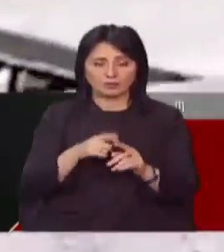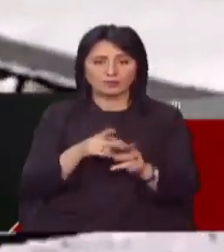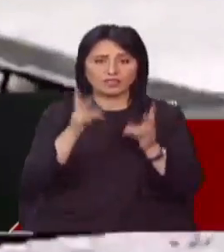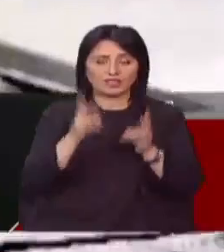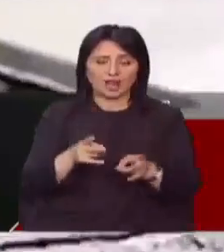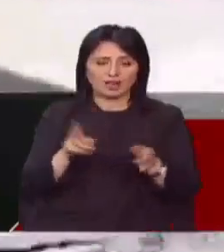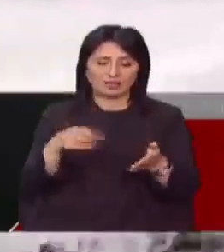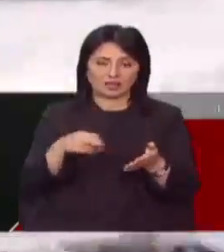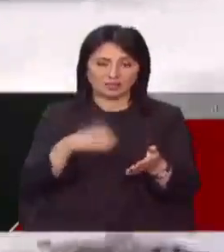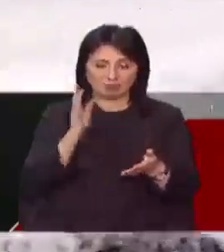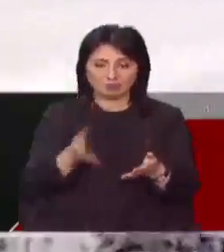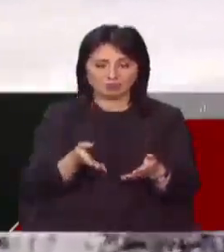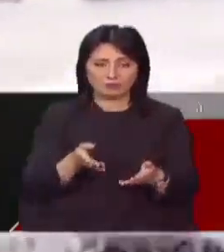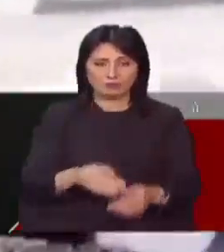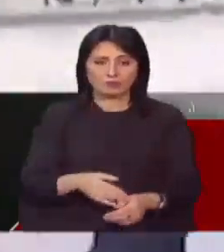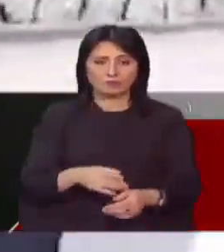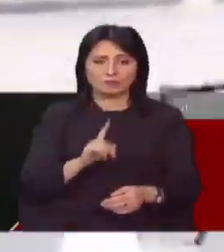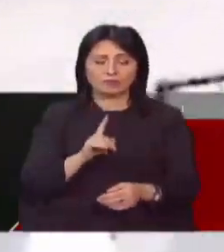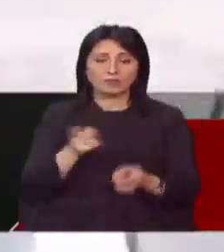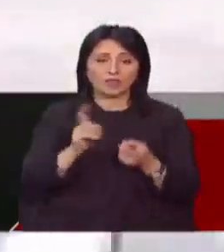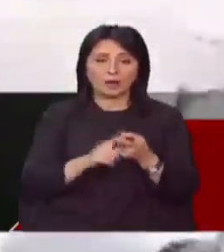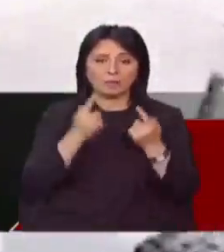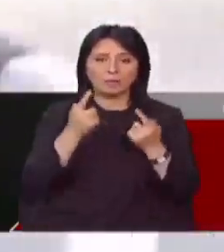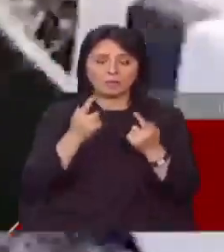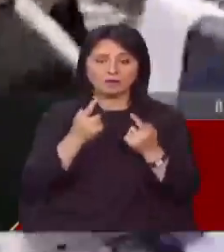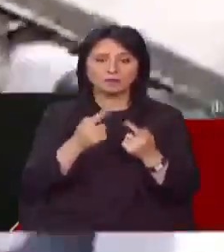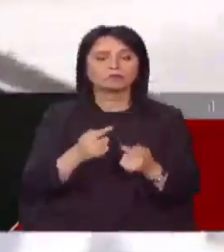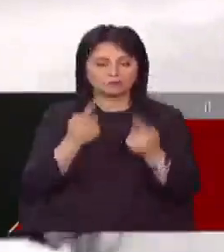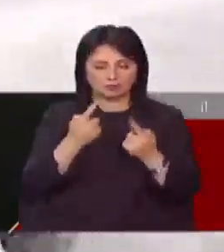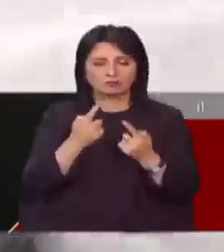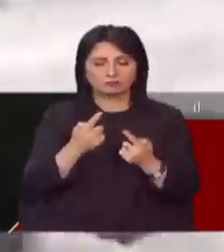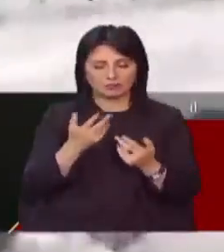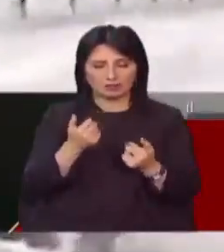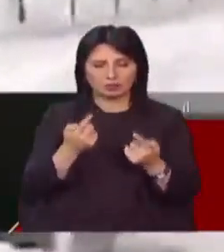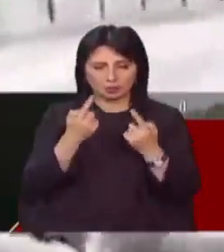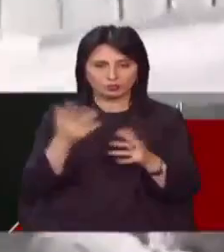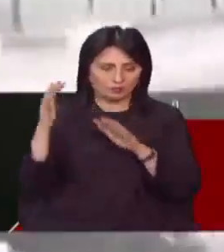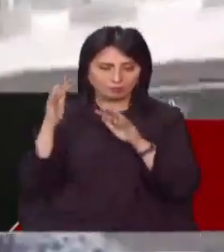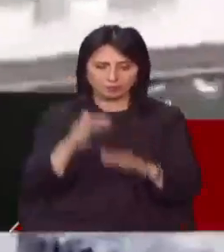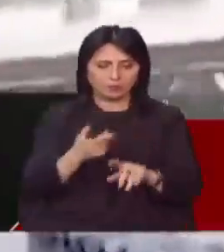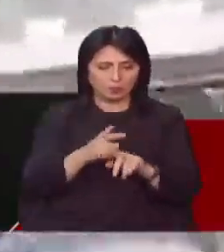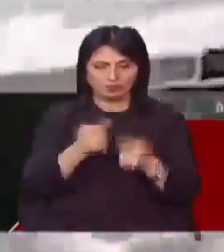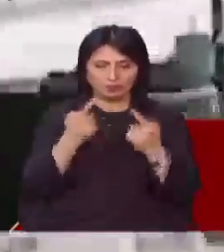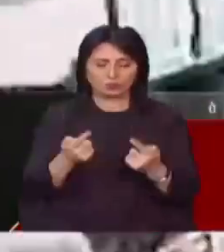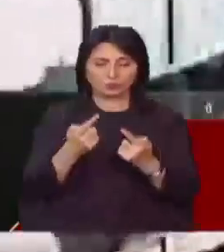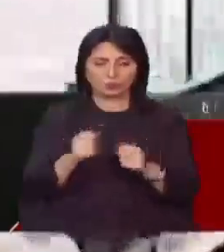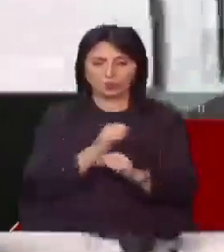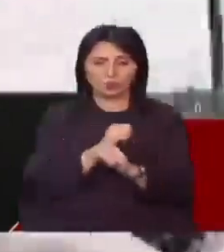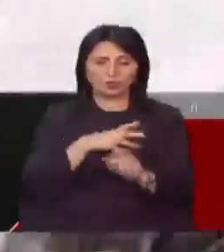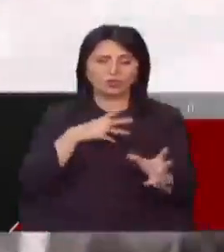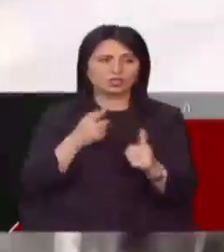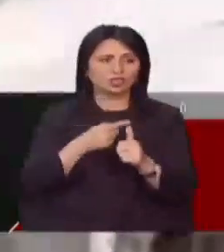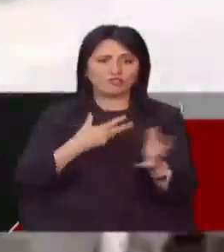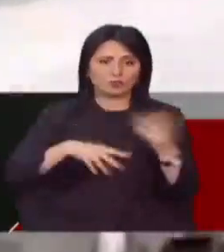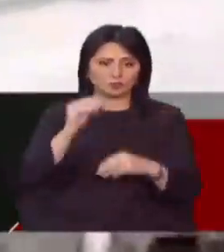ზარალის დასვლა და რაც შეეხება მასშტაბს, საკმაოდ მასშტაბური მასა არის გამოწოდეს ზიანი კურორტის